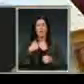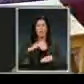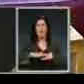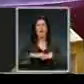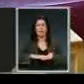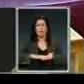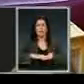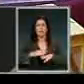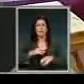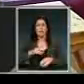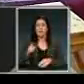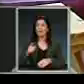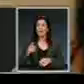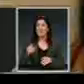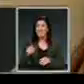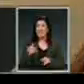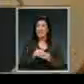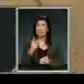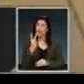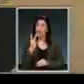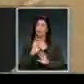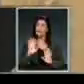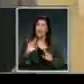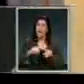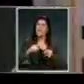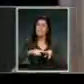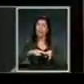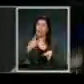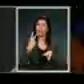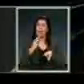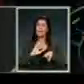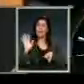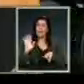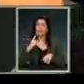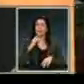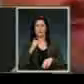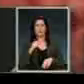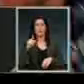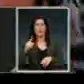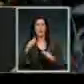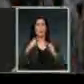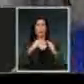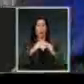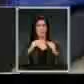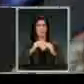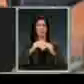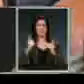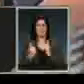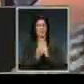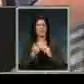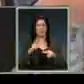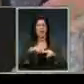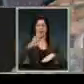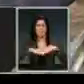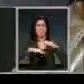הדברים האלה עם שתי אצבעות. כן. כל המשפחה התגייסה למען גולן והוא גר בבית נגיש לגמרי. לאחר הנגשת ביתו הוא